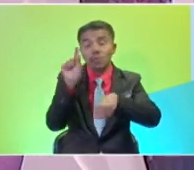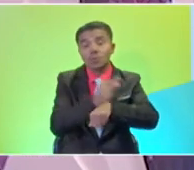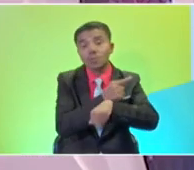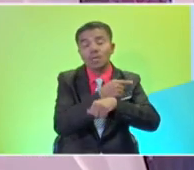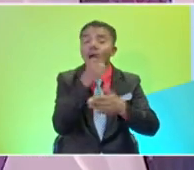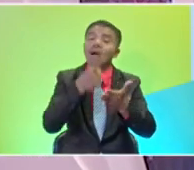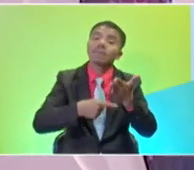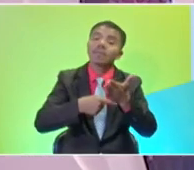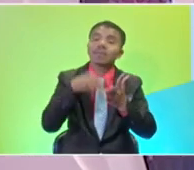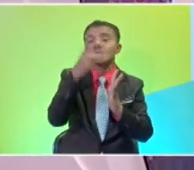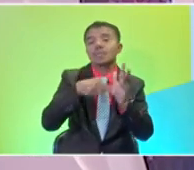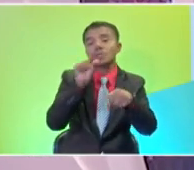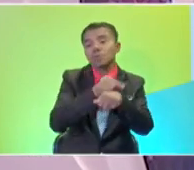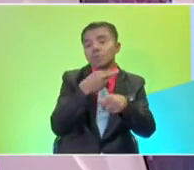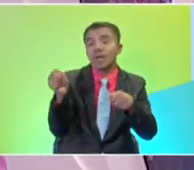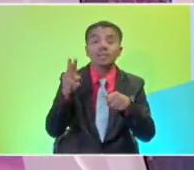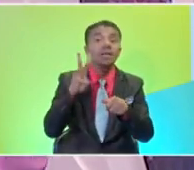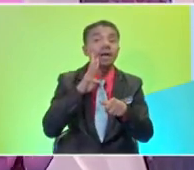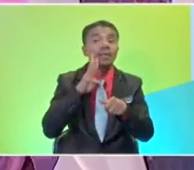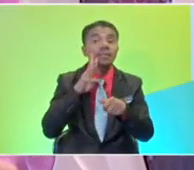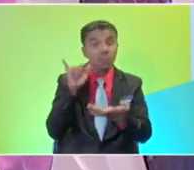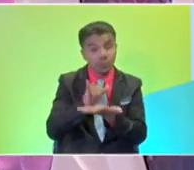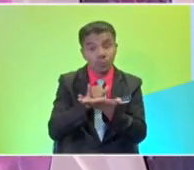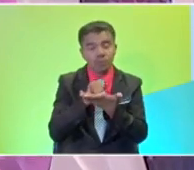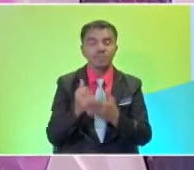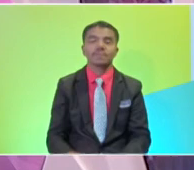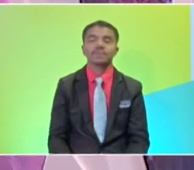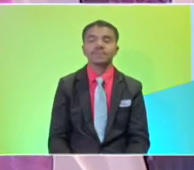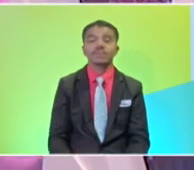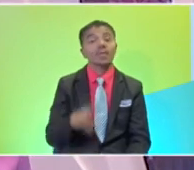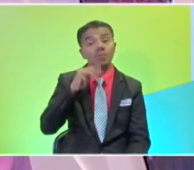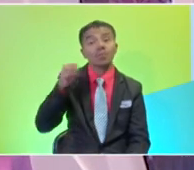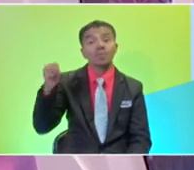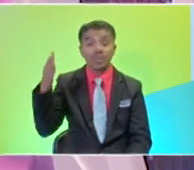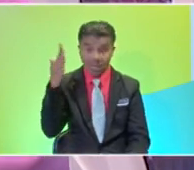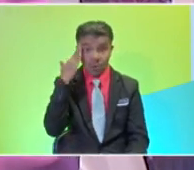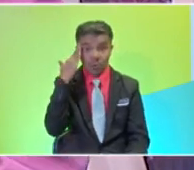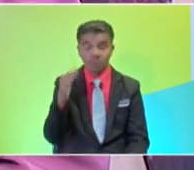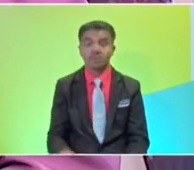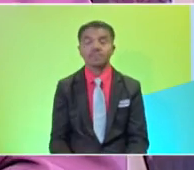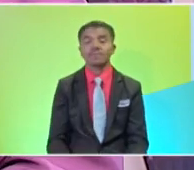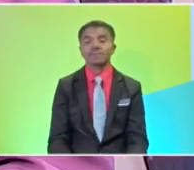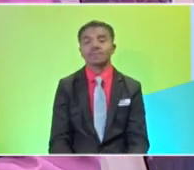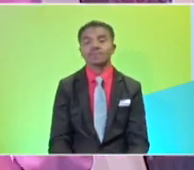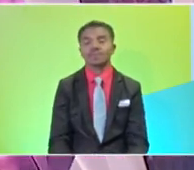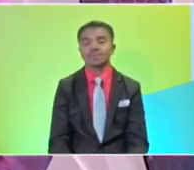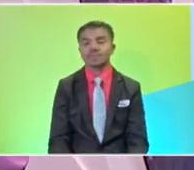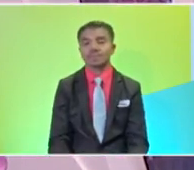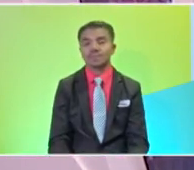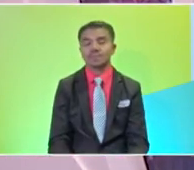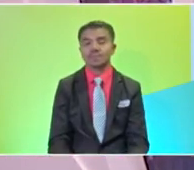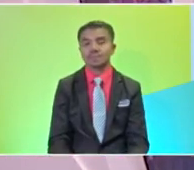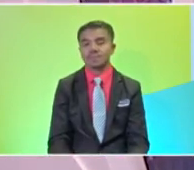adab yang terpuji masih lagi beradaban dan kita buat benda tu tanpa paksaan akhir sealianimana